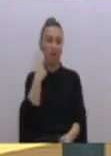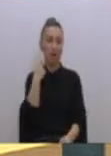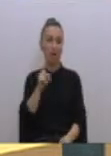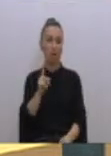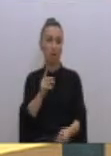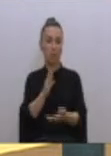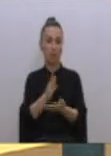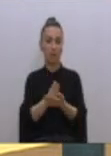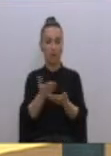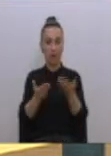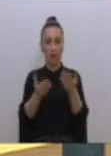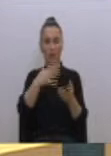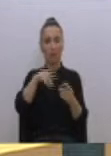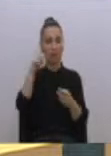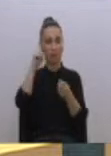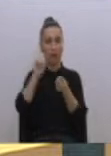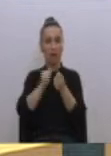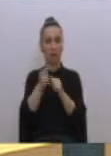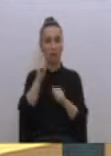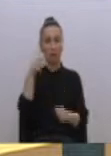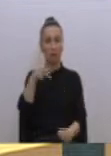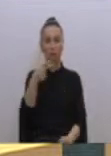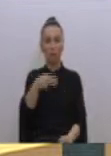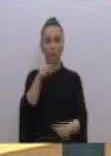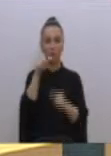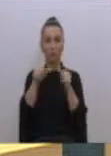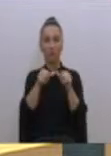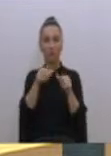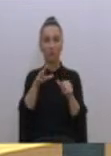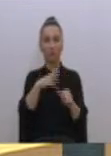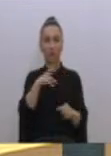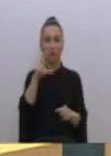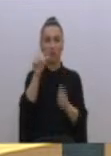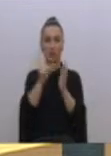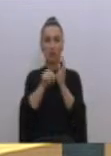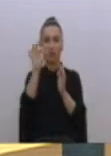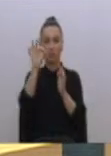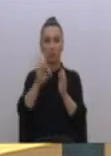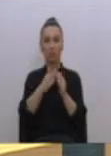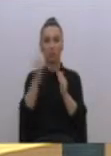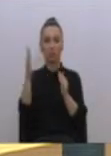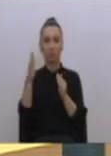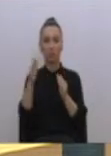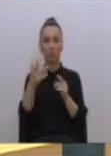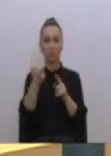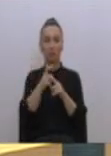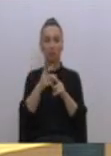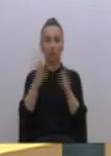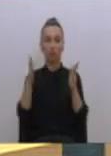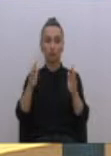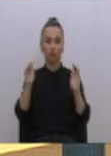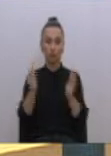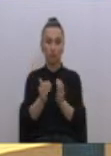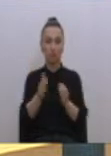რომელიც ალბათ გახსოვთ, რომ 2020 წელს გადაცდა 60%-იან ნიშნულ, საკმაოდ დიდი შემცირება იყო